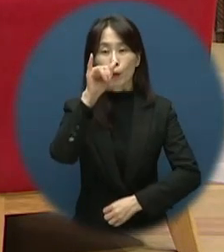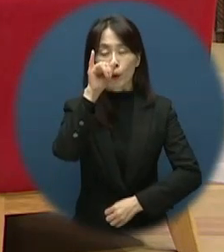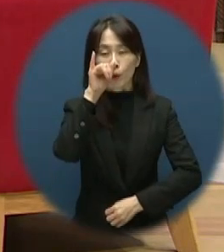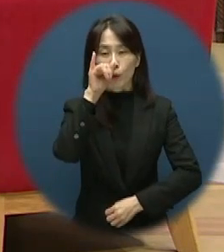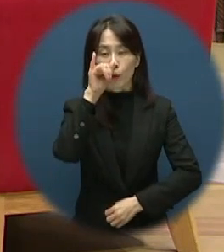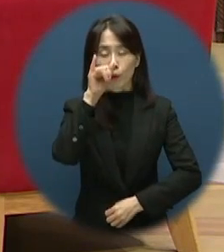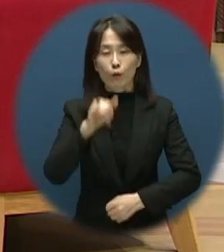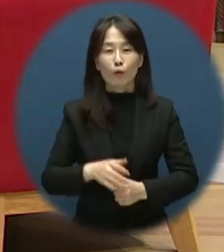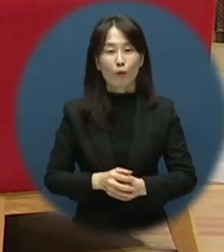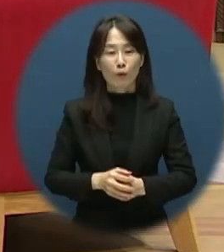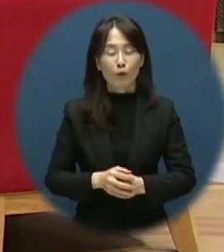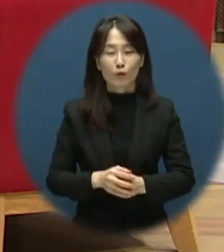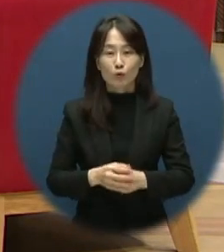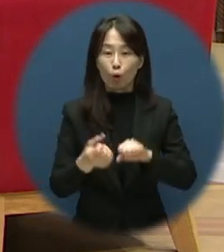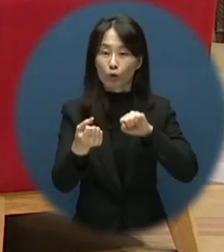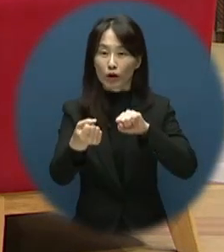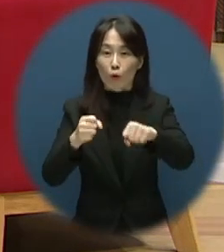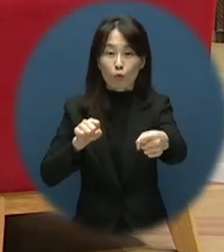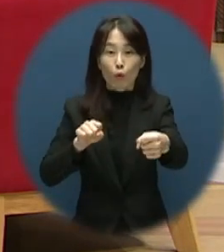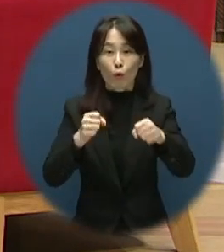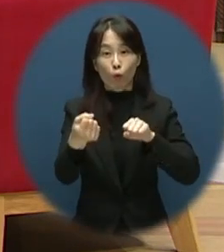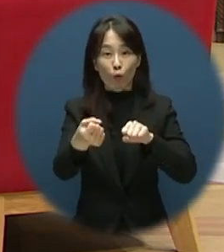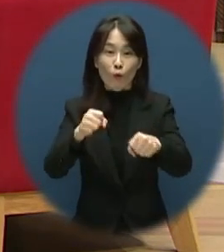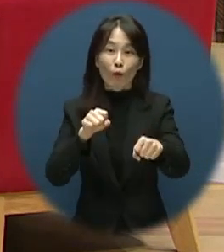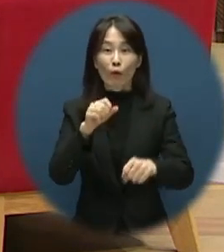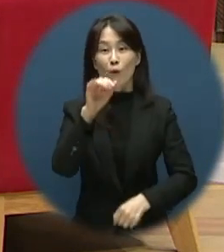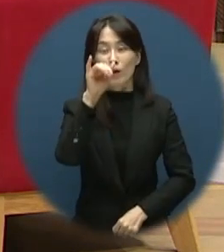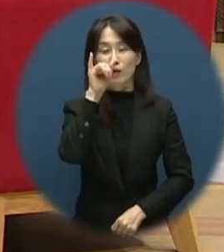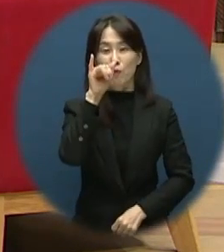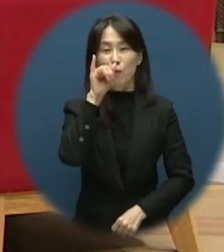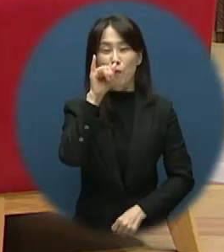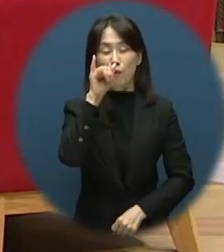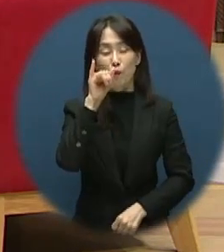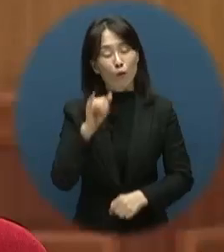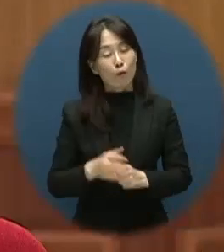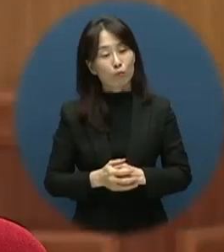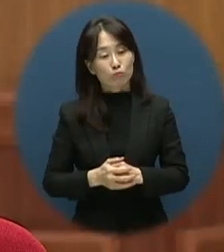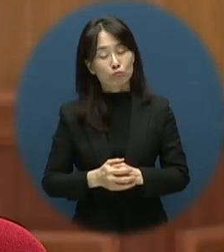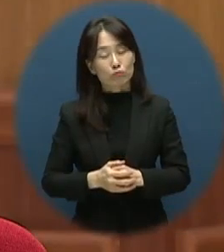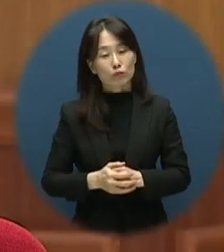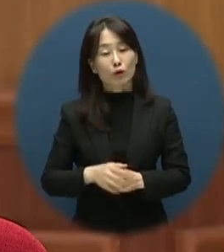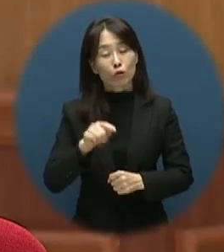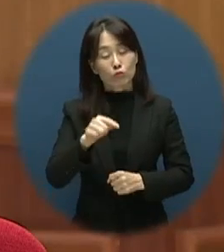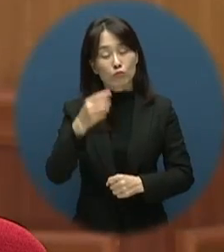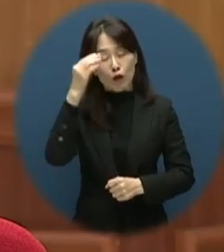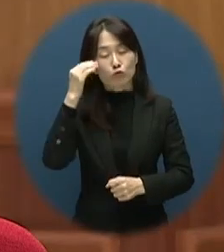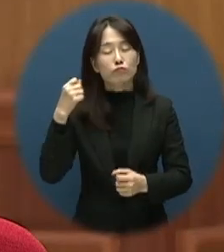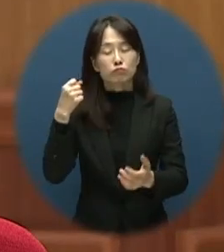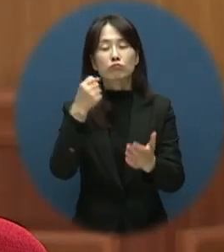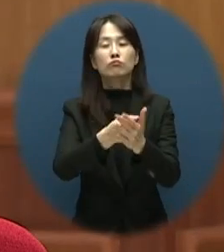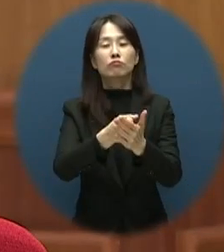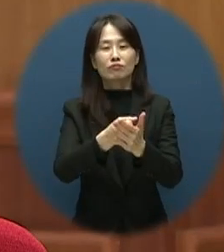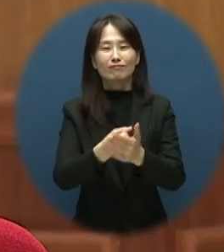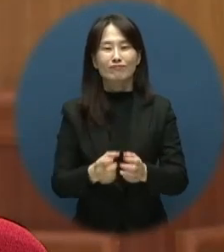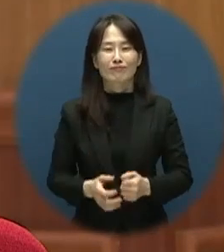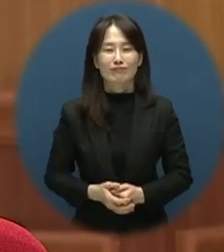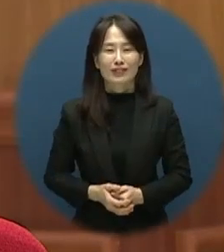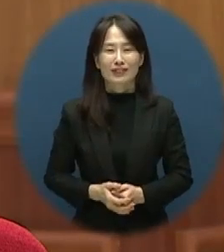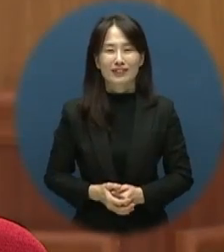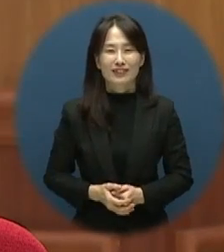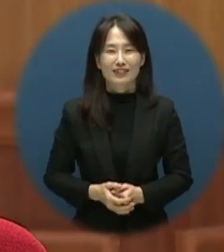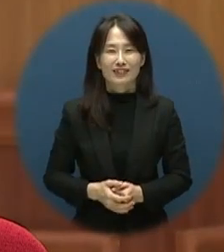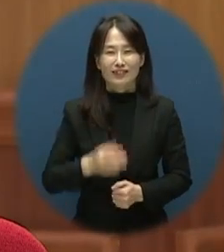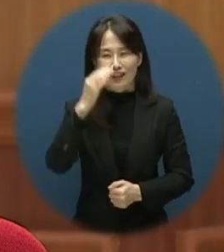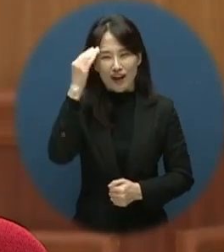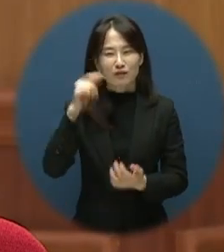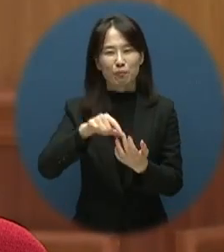그다음 뭐 여러 가지 무술 태권도 뭐 있는 거 보니까 그러면은 거기 가보자. 그래서 사실